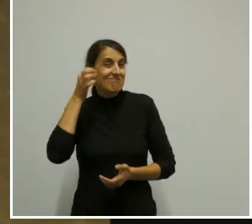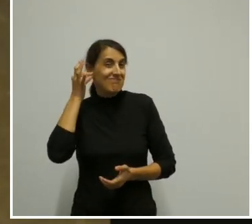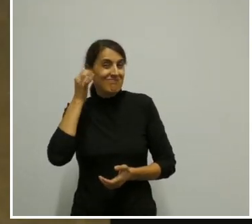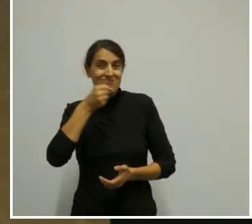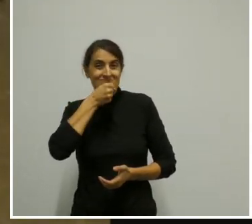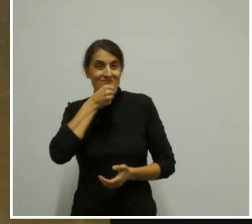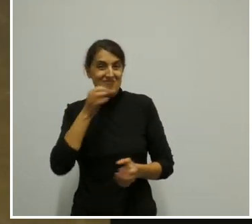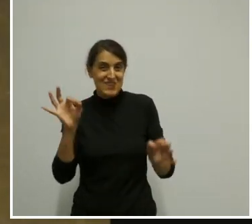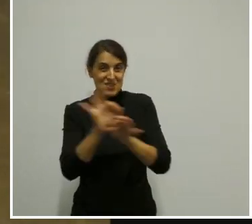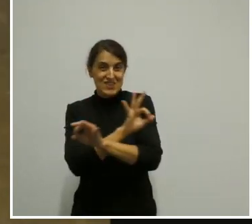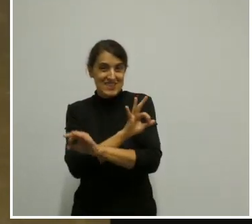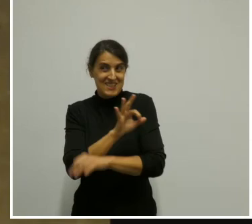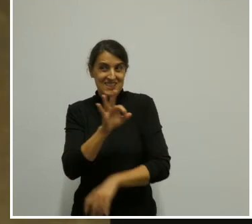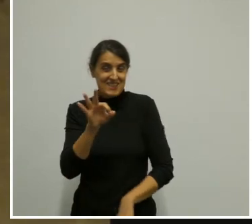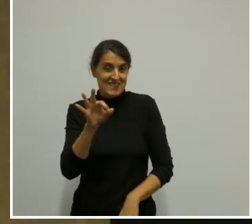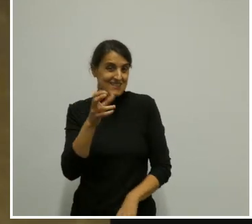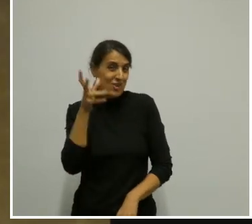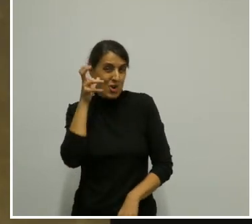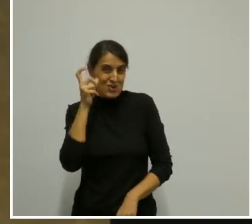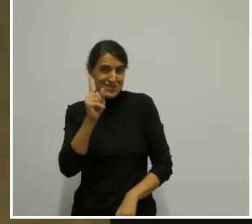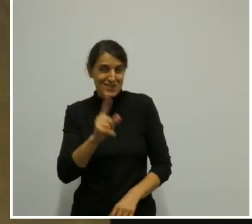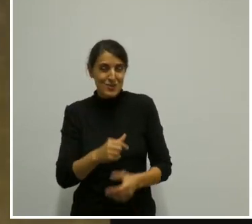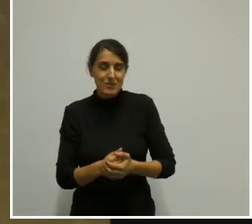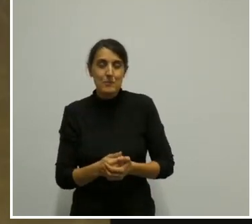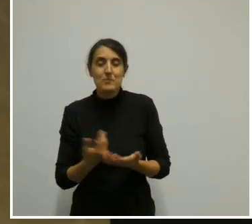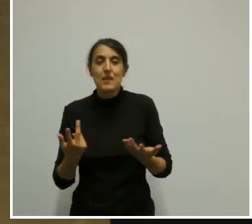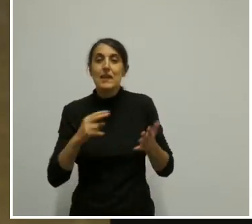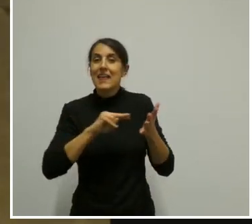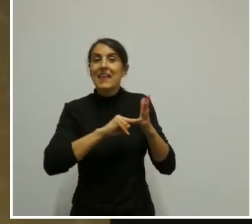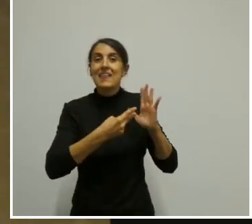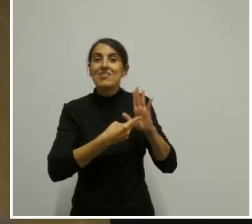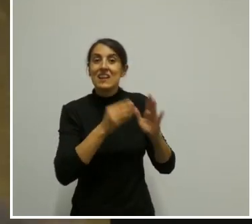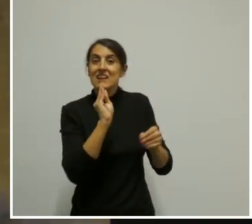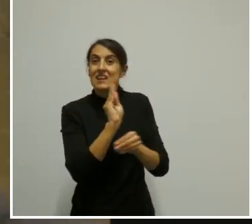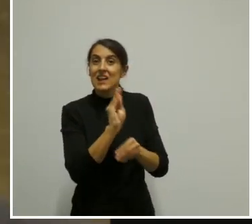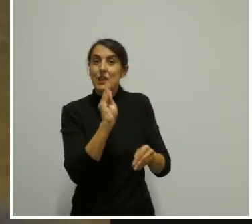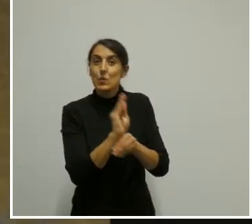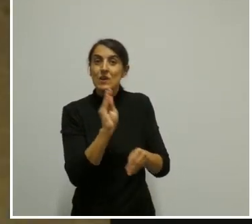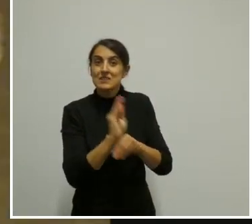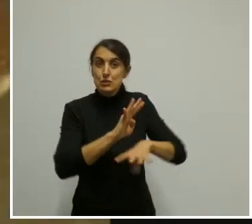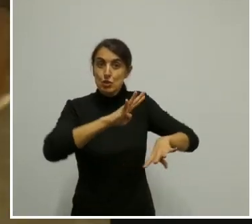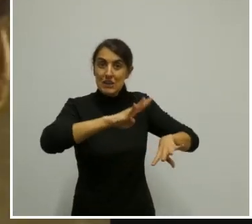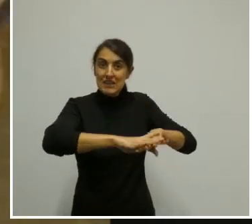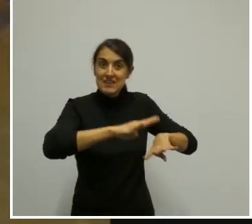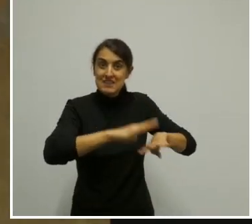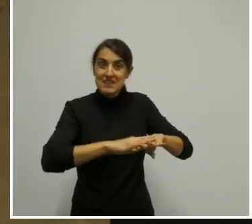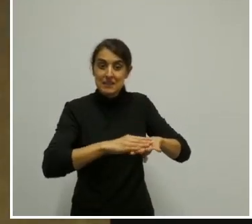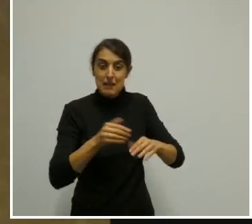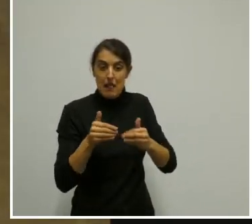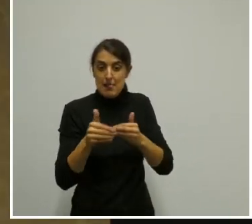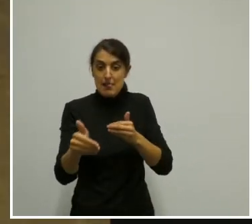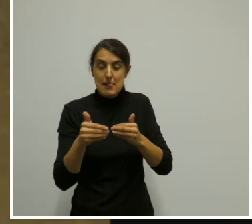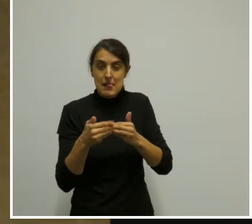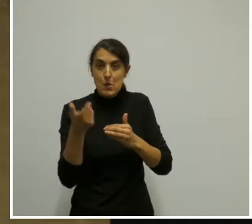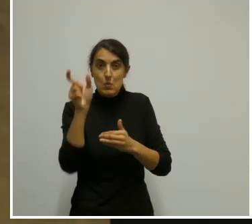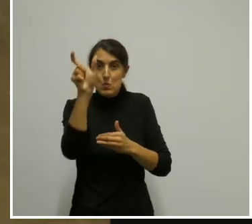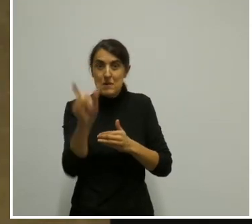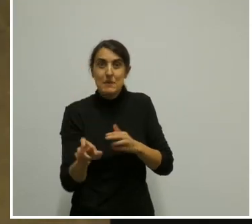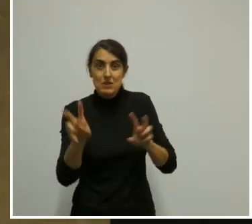la tècnica d'educació del districte comença ara una persona nova que...